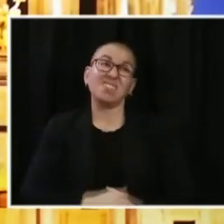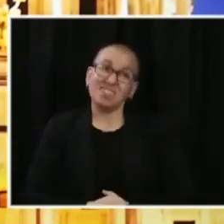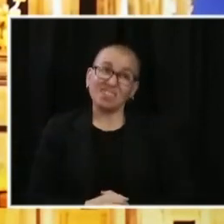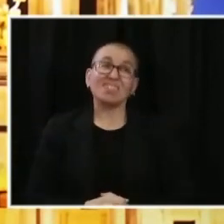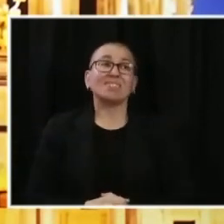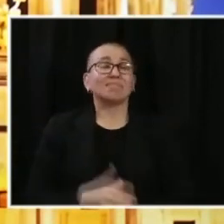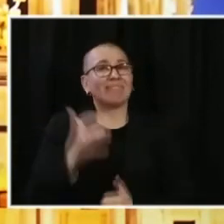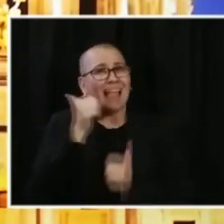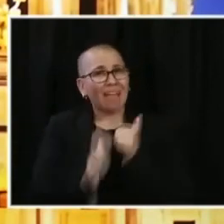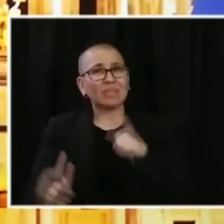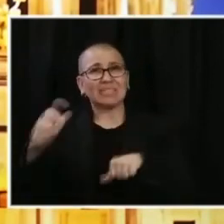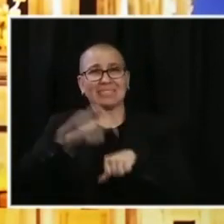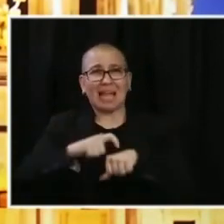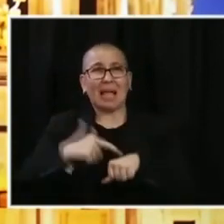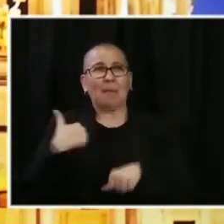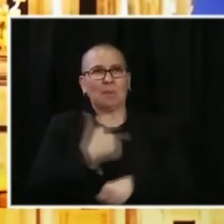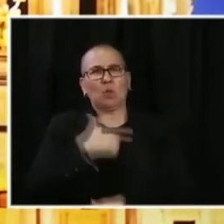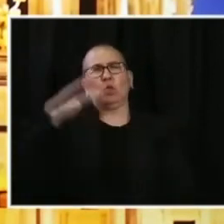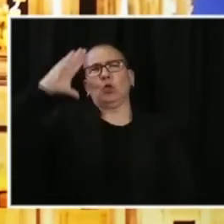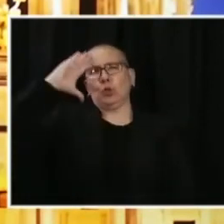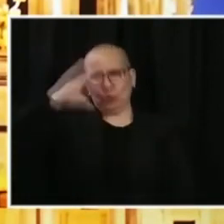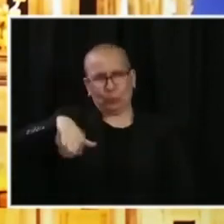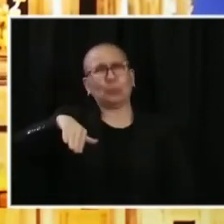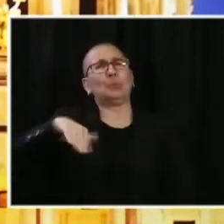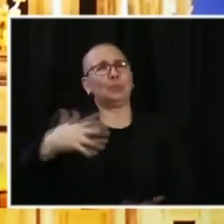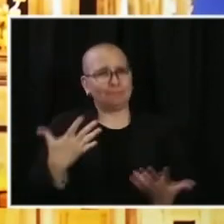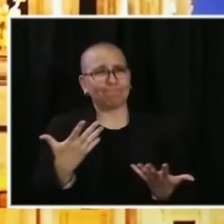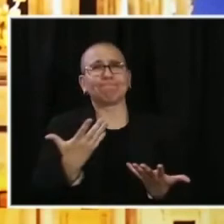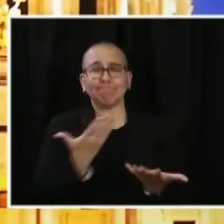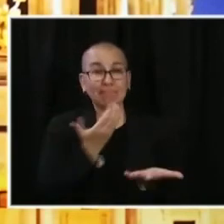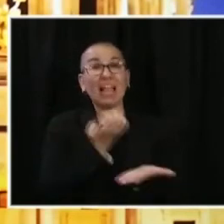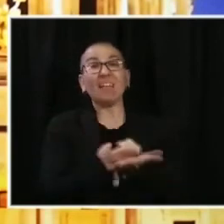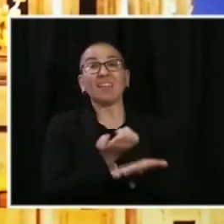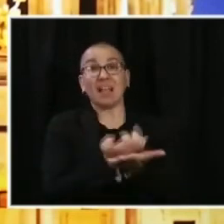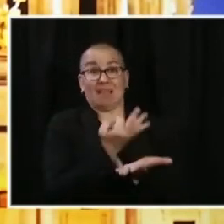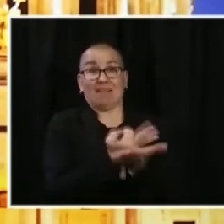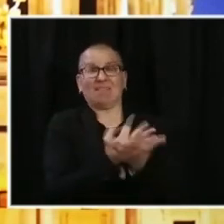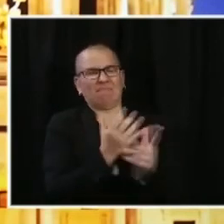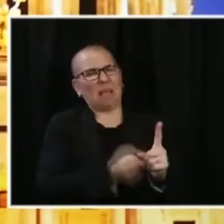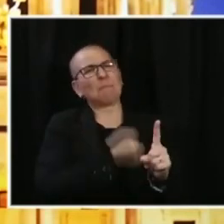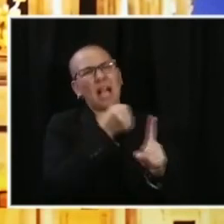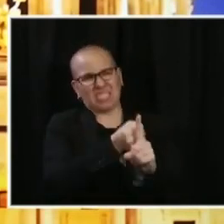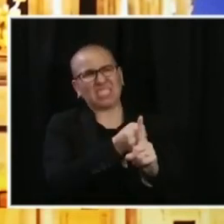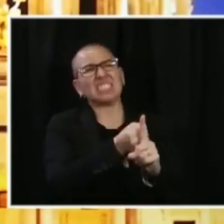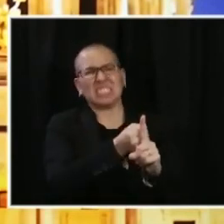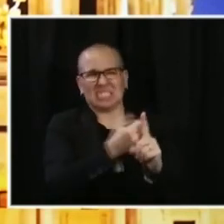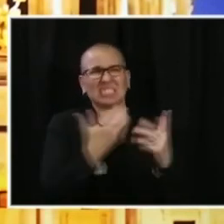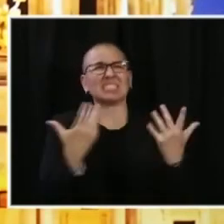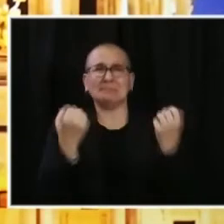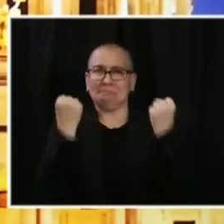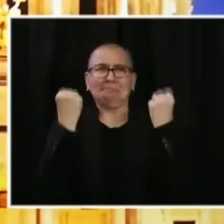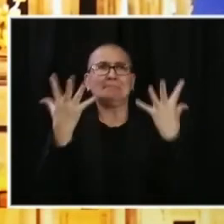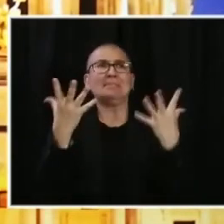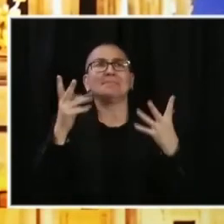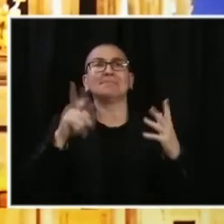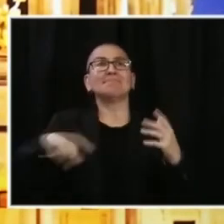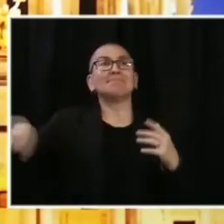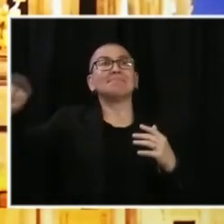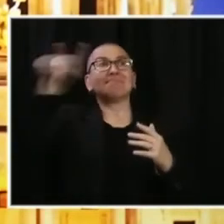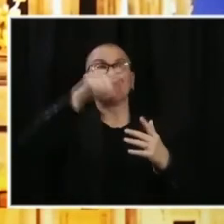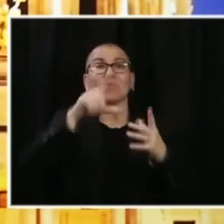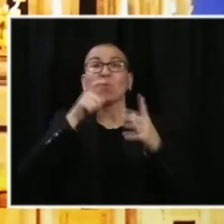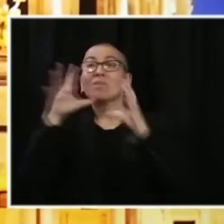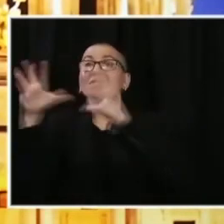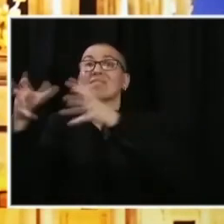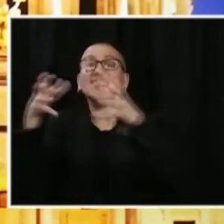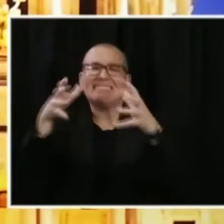này tàu là một giải tàu tới mình lo là một cơ tàu trở lại thế họ với nhau tàu là mình sẽ họ chạy nhà băng bốn hồ lên một bá rồi